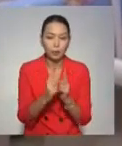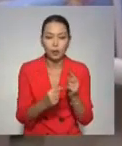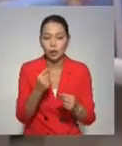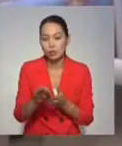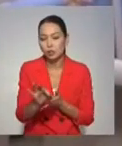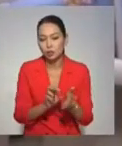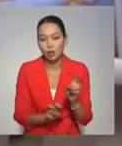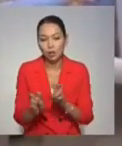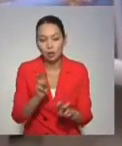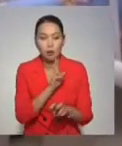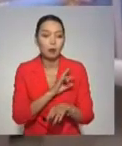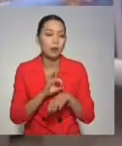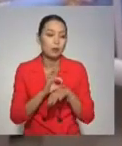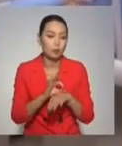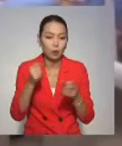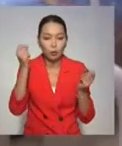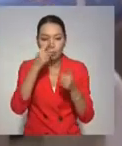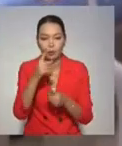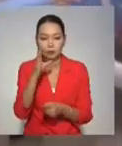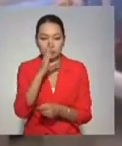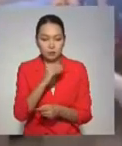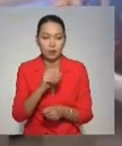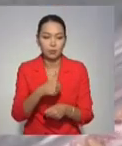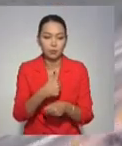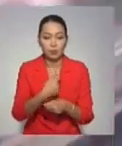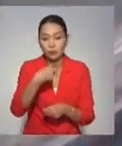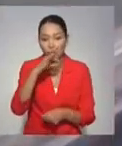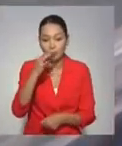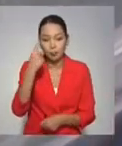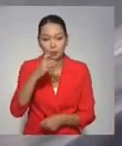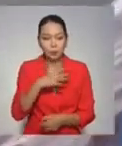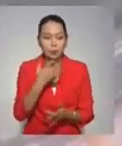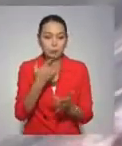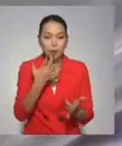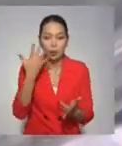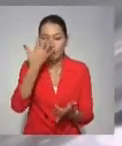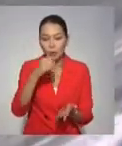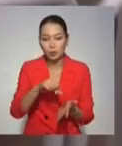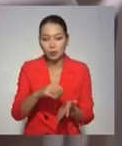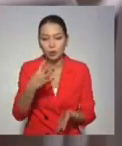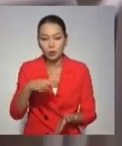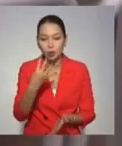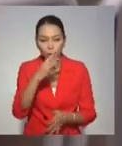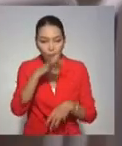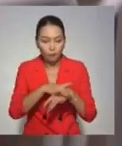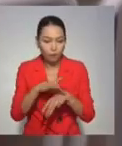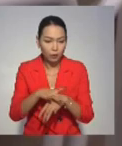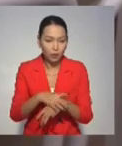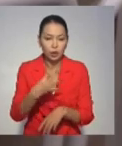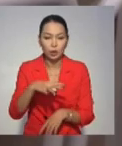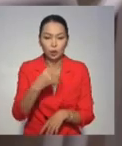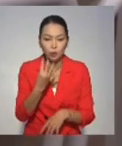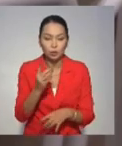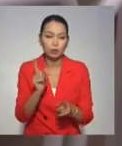жедел іздестіру шараларымен анықталады дейді департамент өкілі. Соңғы 5 жылда бала сатудың 44 дерегі анықталып, 44